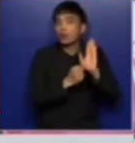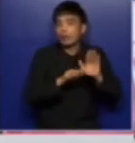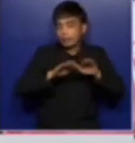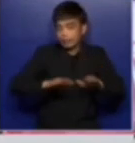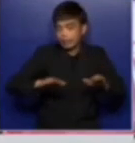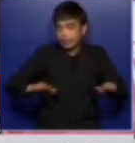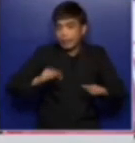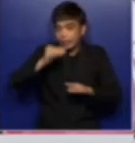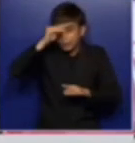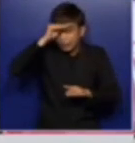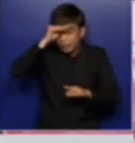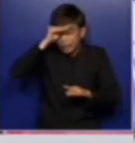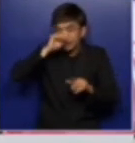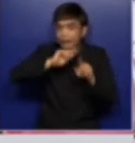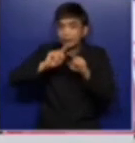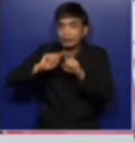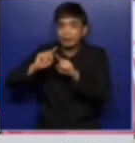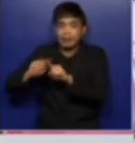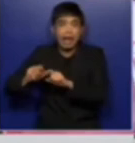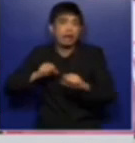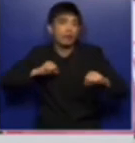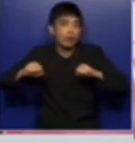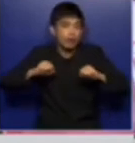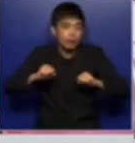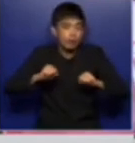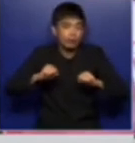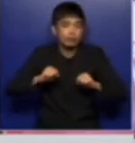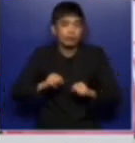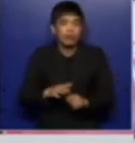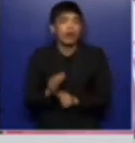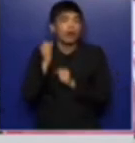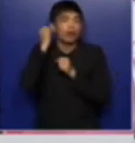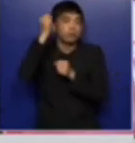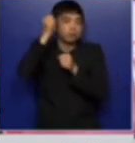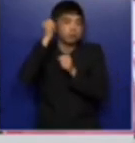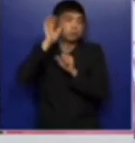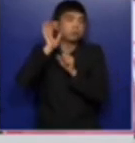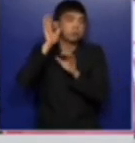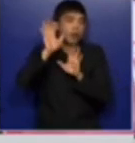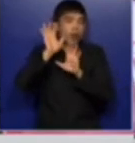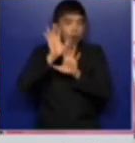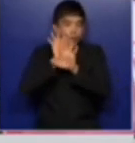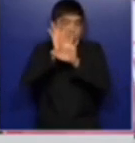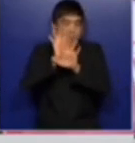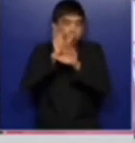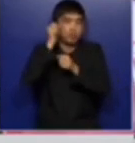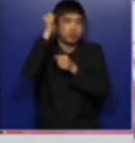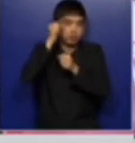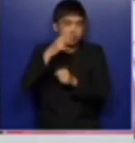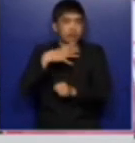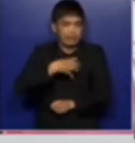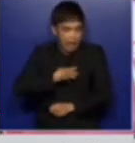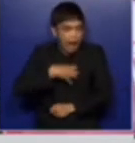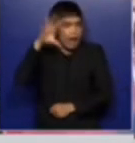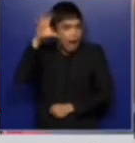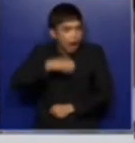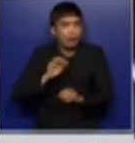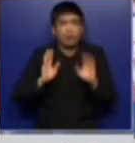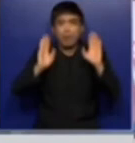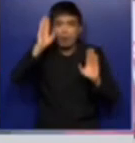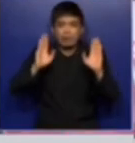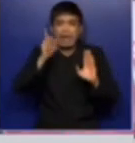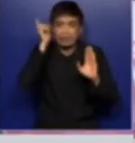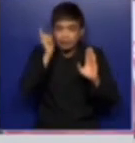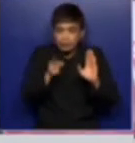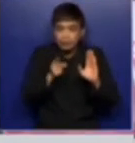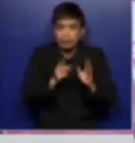าวชนก็ยังออกมาเรียกร้องประชาธิปไตยที่แท้จริงผมจึง